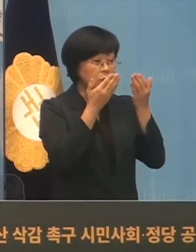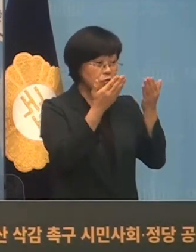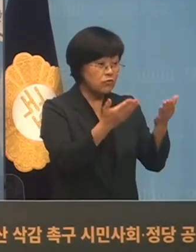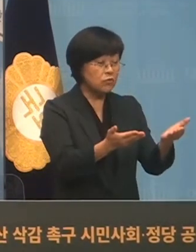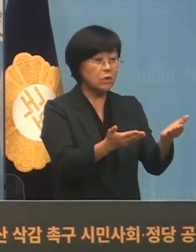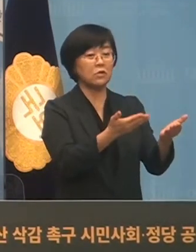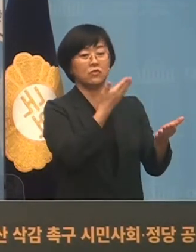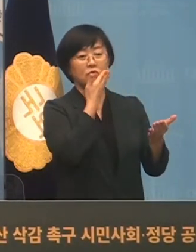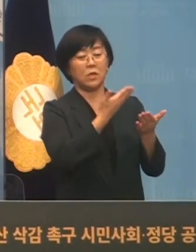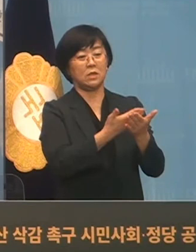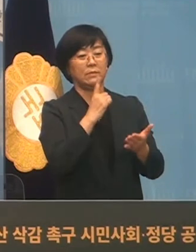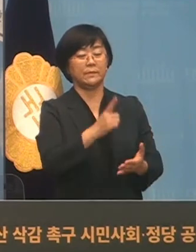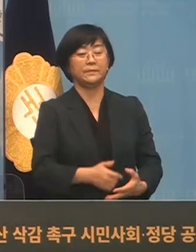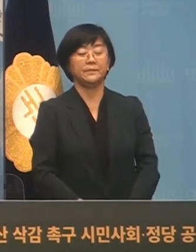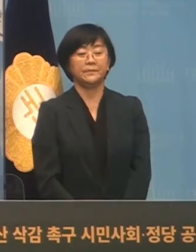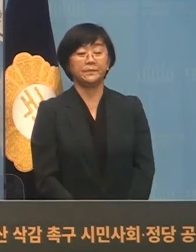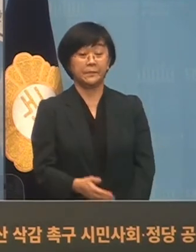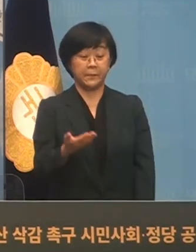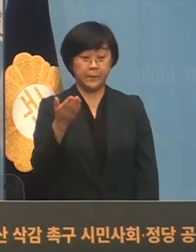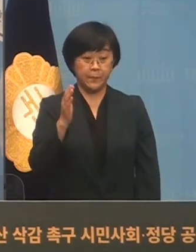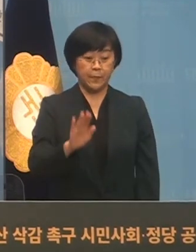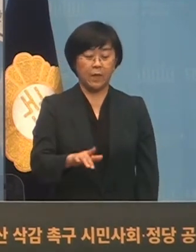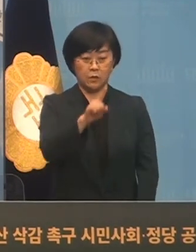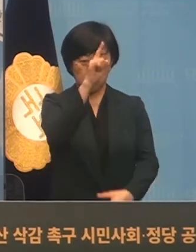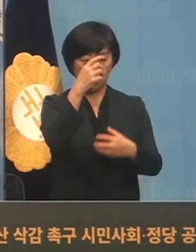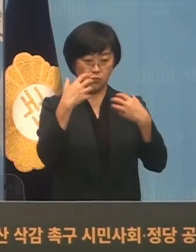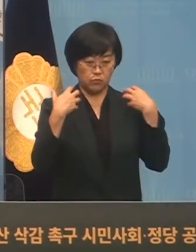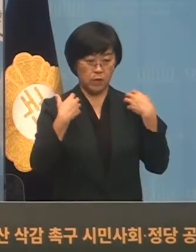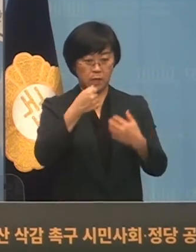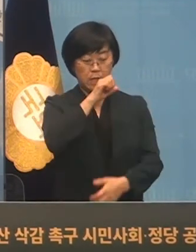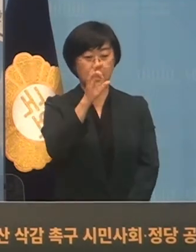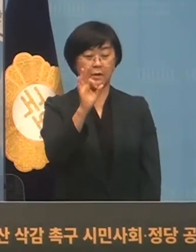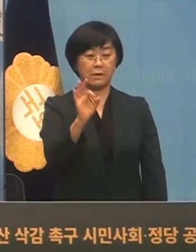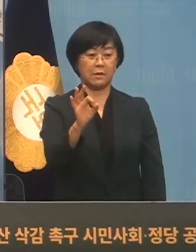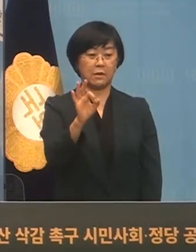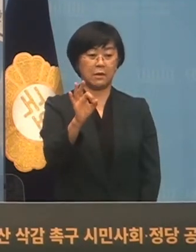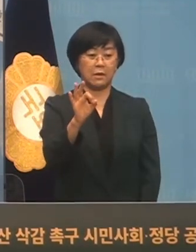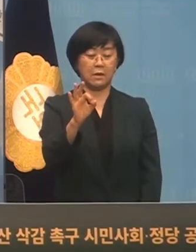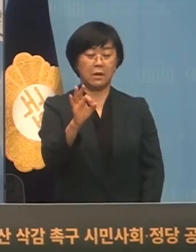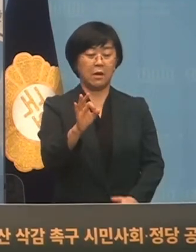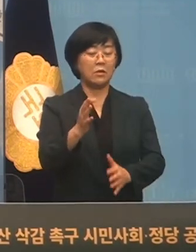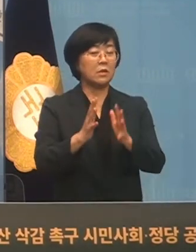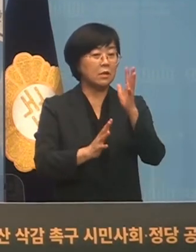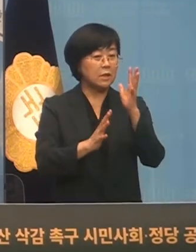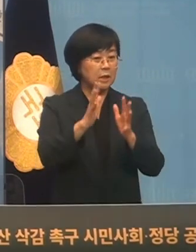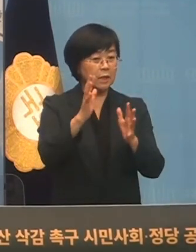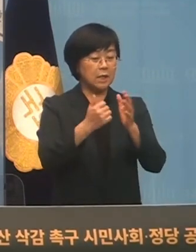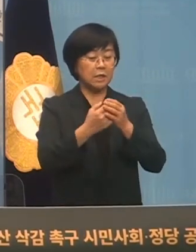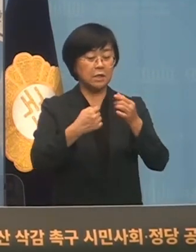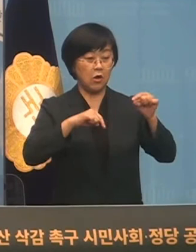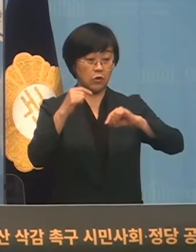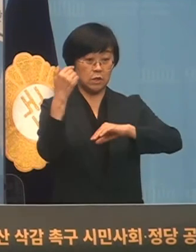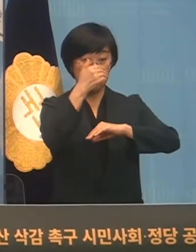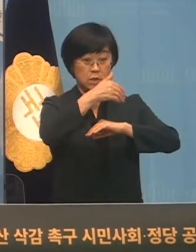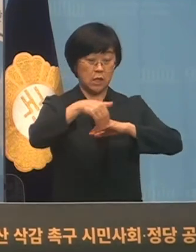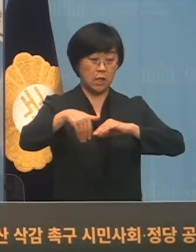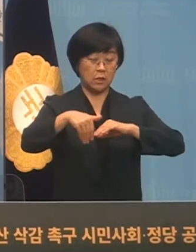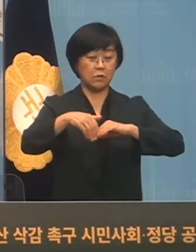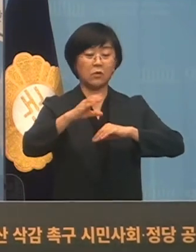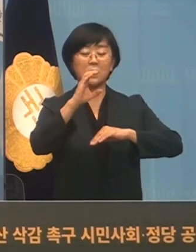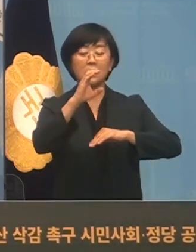중요합니다. 그러함에도 정부의 예산안, 정부의 그린뉴딜 정책, 그 정부의 탄소 중립